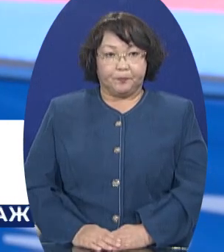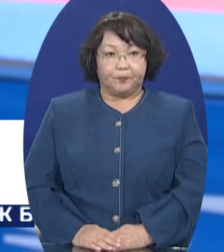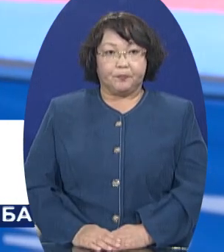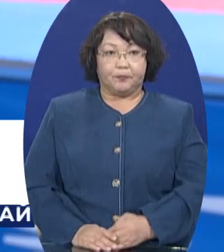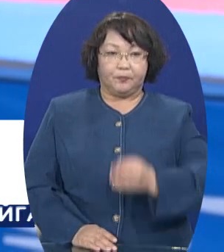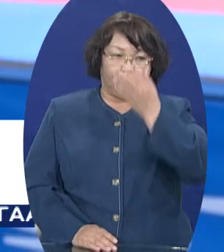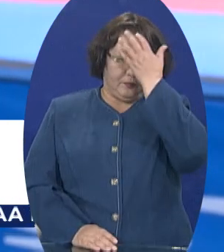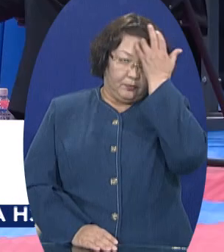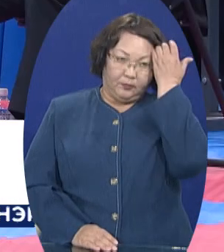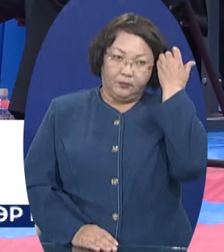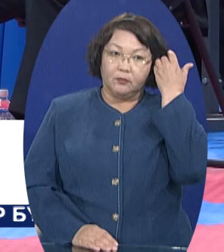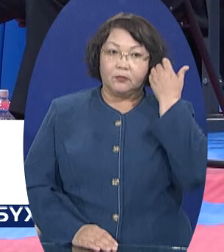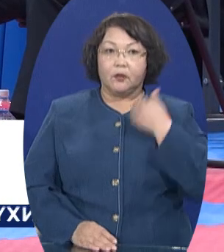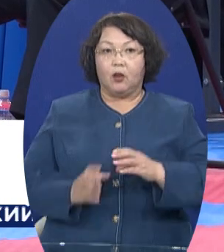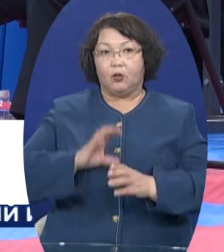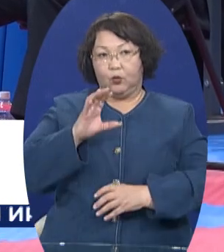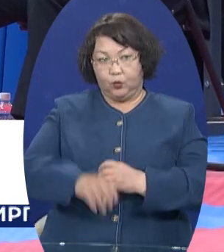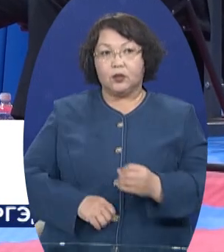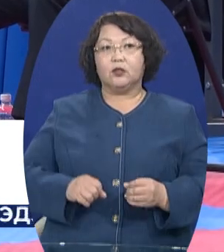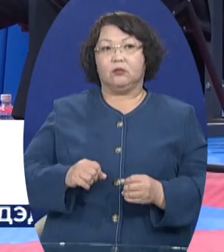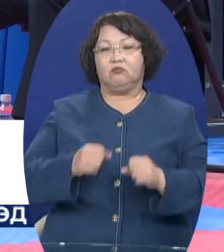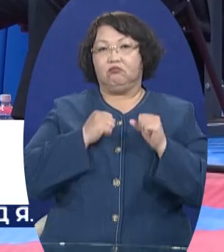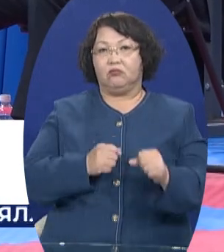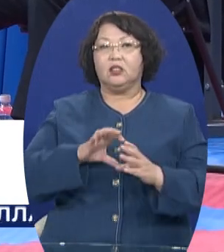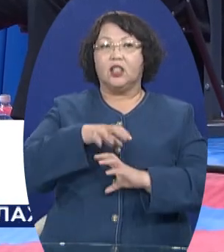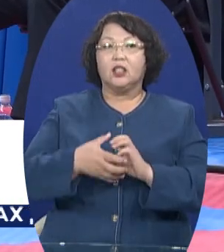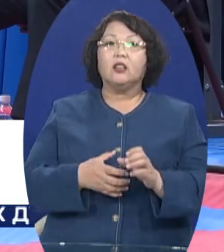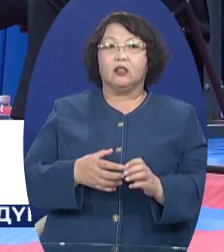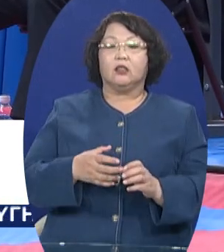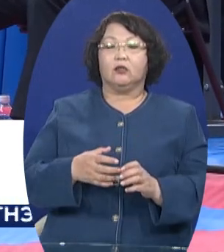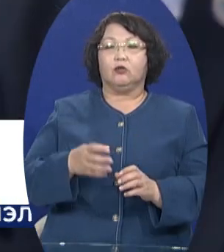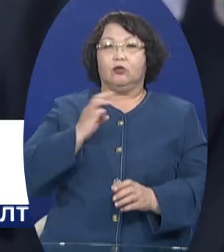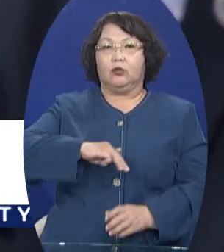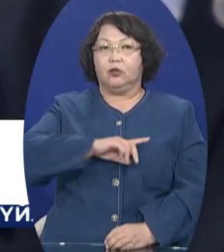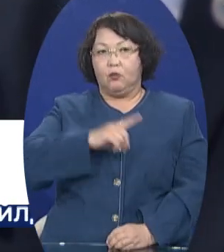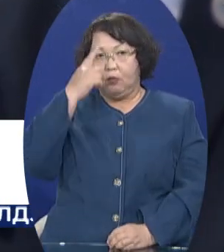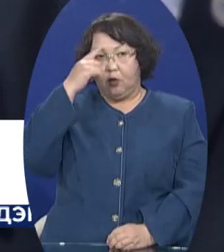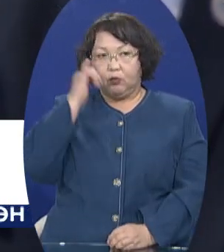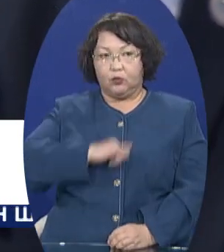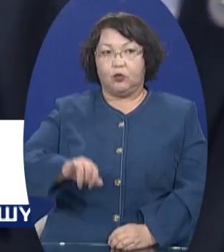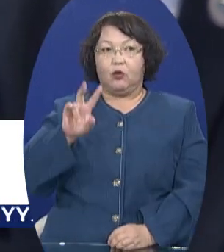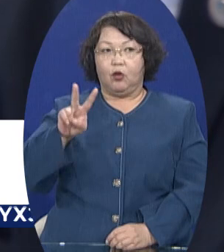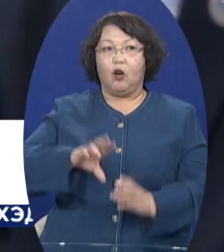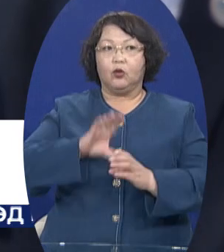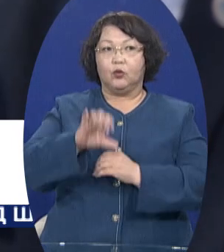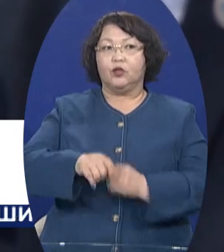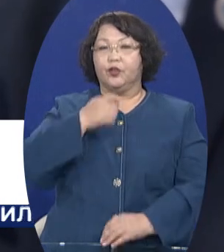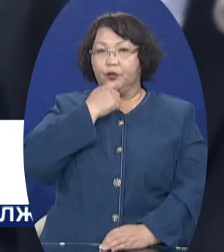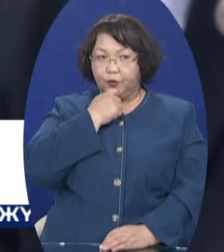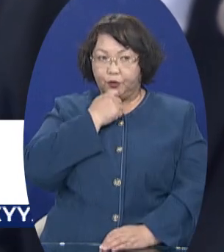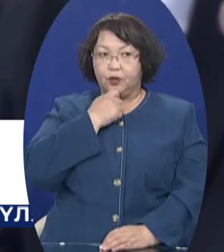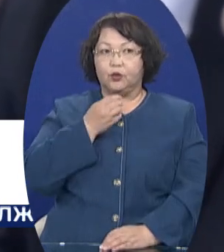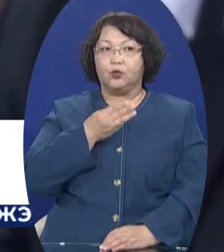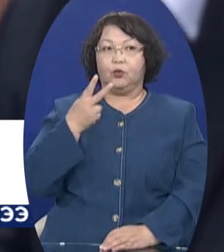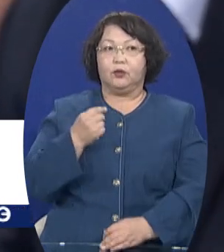За баярлалаа. Олон улсын тайквондогийн дэлхийн авраг шалгуулах тэмцээнд мөн Монгол улсаас 2 олон улсын хэмжээний шүүгч тэмцээний шүүгч нарын бүрэлдэхүүн